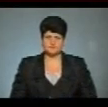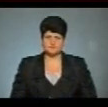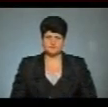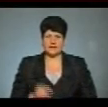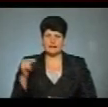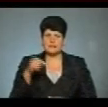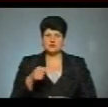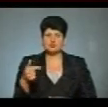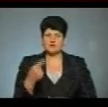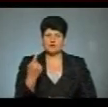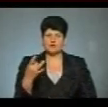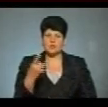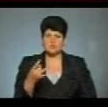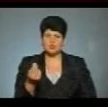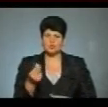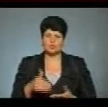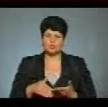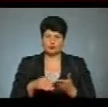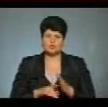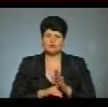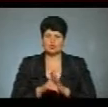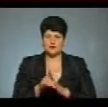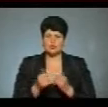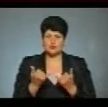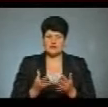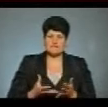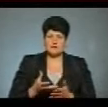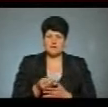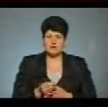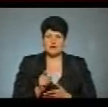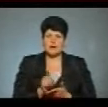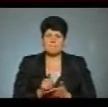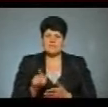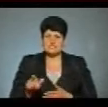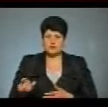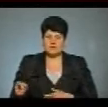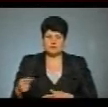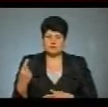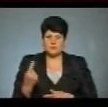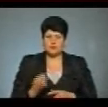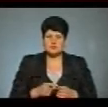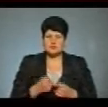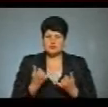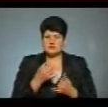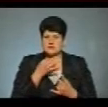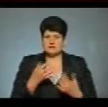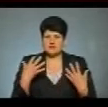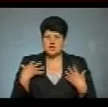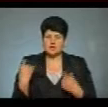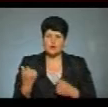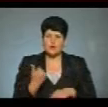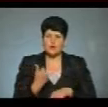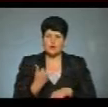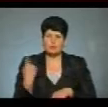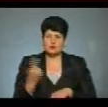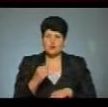Тисячу гривень одноразової грошової допомоги розпочали сьогодні виплачувати пенсіонерам Тернопільщини. Про це розповів начальник обласного управління